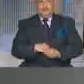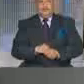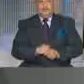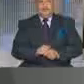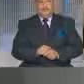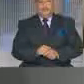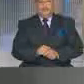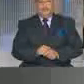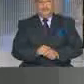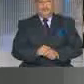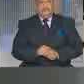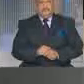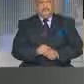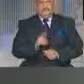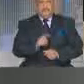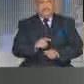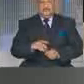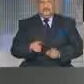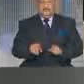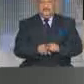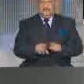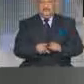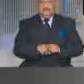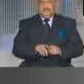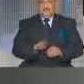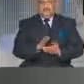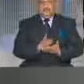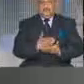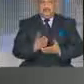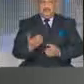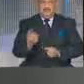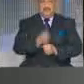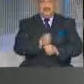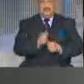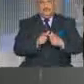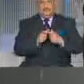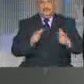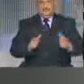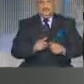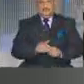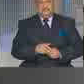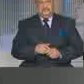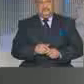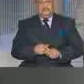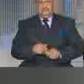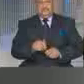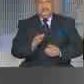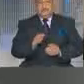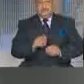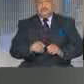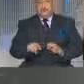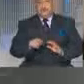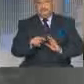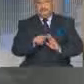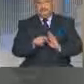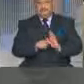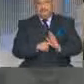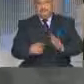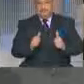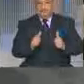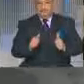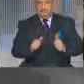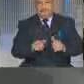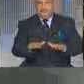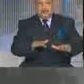ولي كومبيتونس موجودين، تبقى التحقيق. التحقيق مش يجي، الإنسان ما عندهش لي مويا، ما عندهش الإمكانيات الخاصة